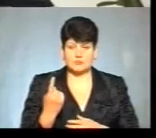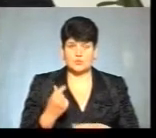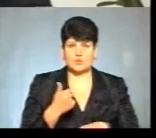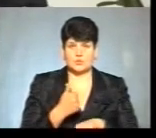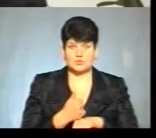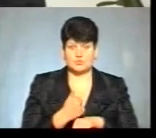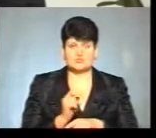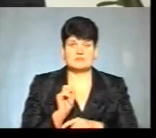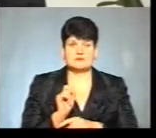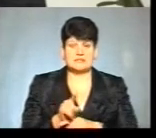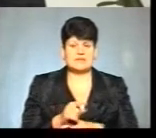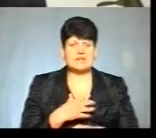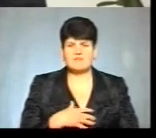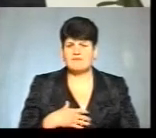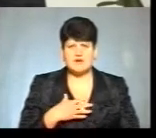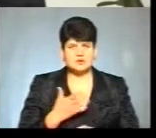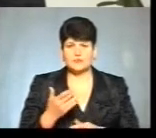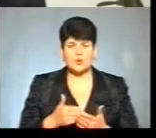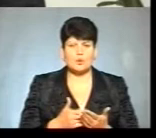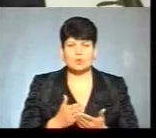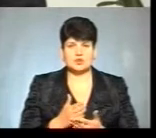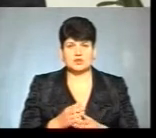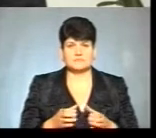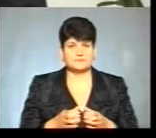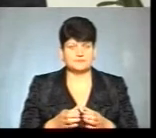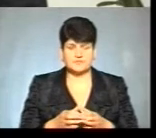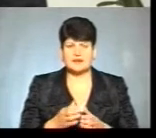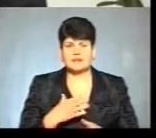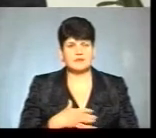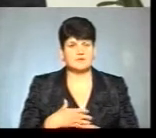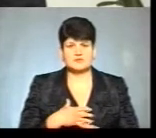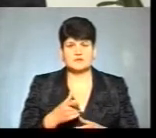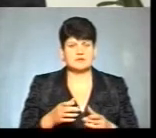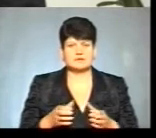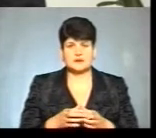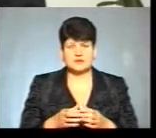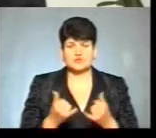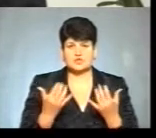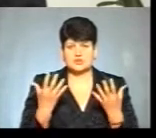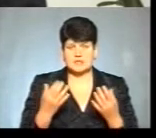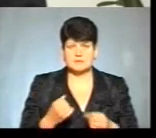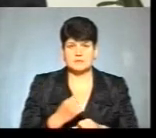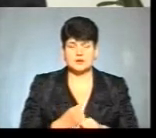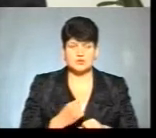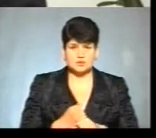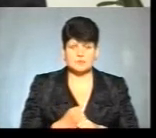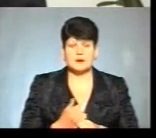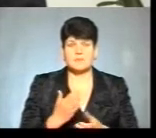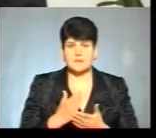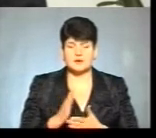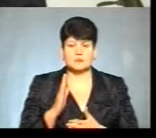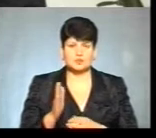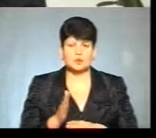головному завданню. Неважно, від якої ти політичної сили, неважно, в якій ти фракції на сьогоднішній день працюєш, але має бути